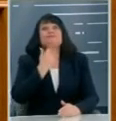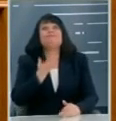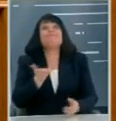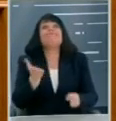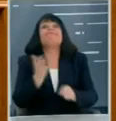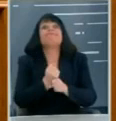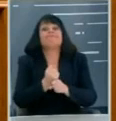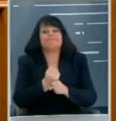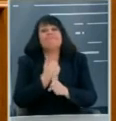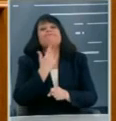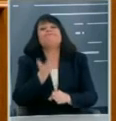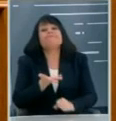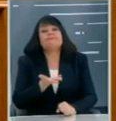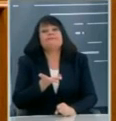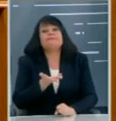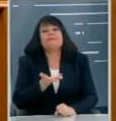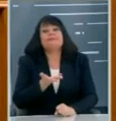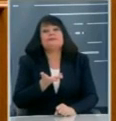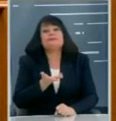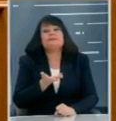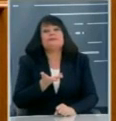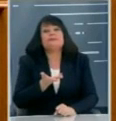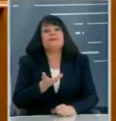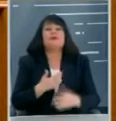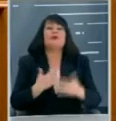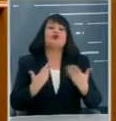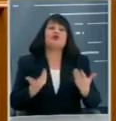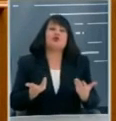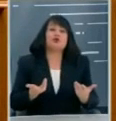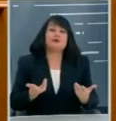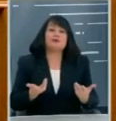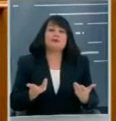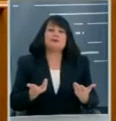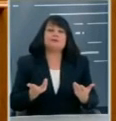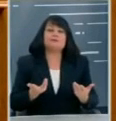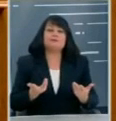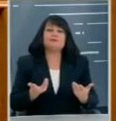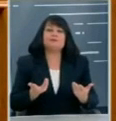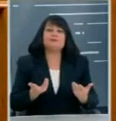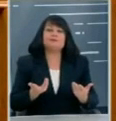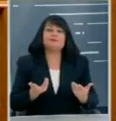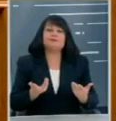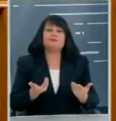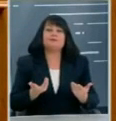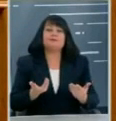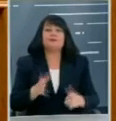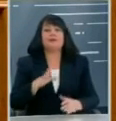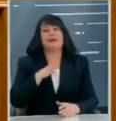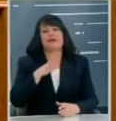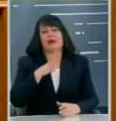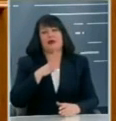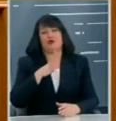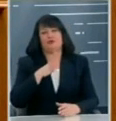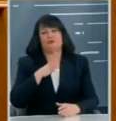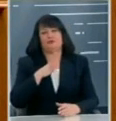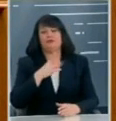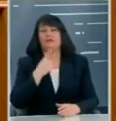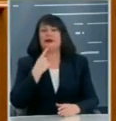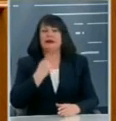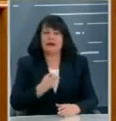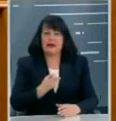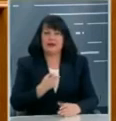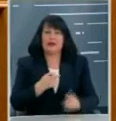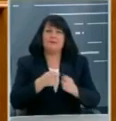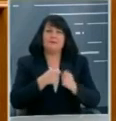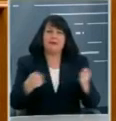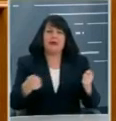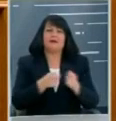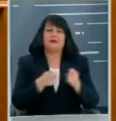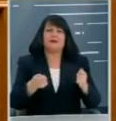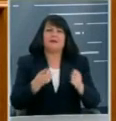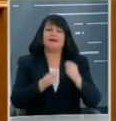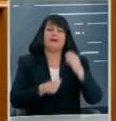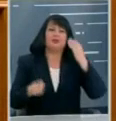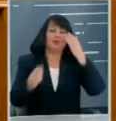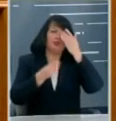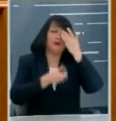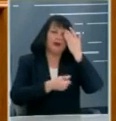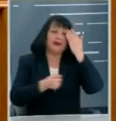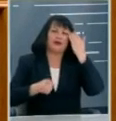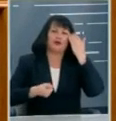δεν πραγματοποιείται, τότε έρχεται σε αυτό που λέει ότι δεν θέλει, ότι δηλαδή έρχεται σε μέτρα που οδηγούν σε περισσότερη